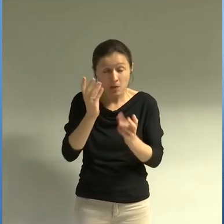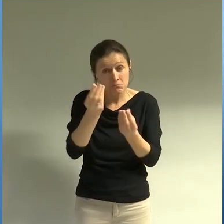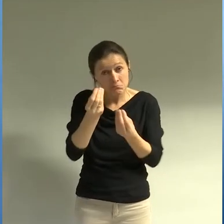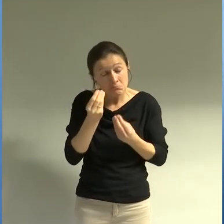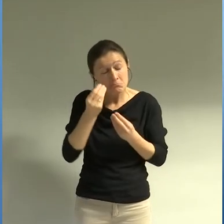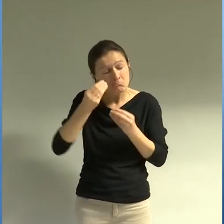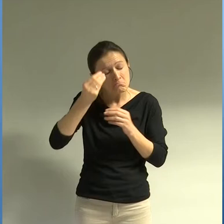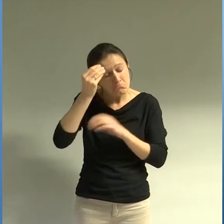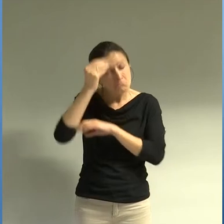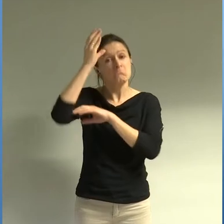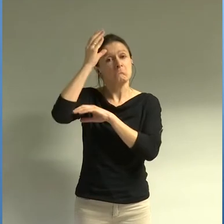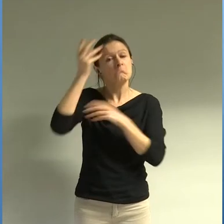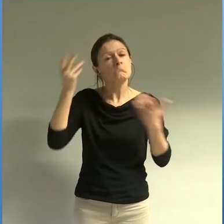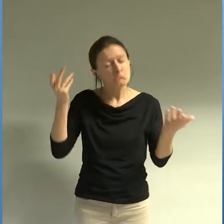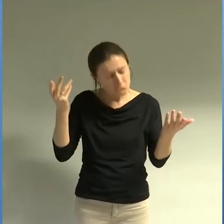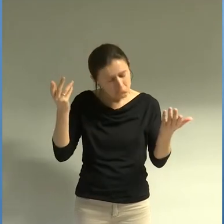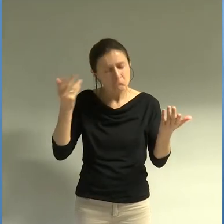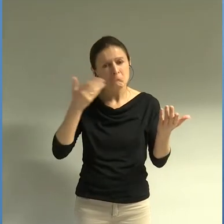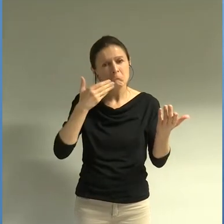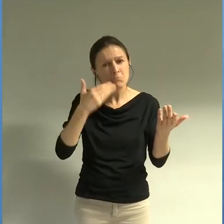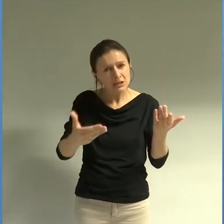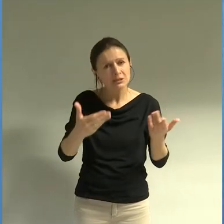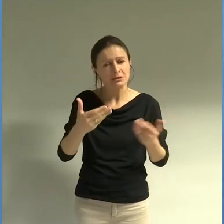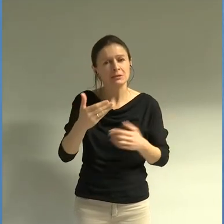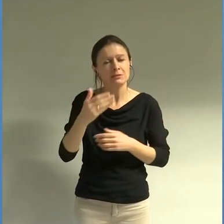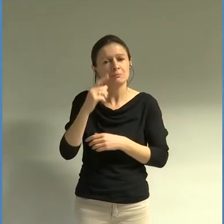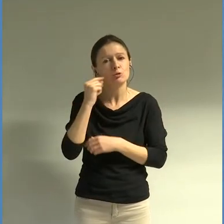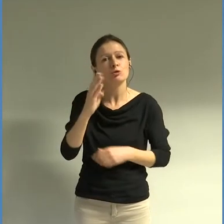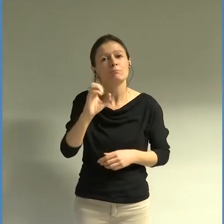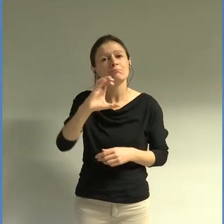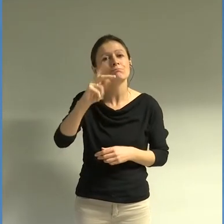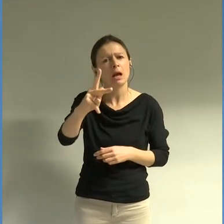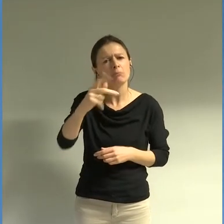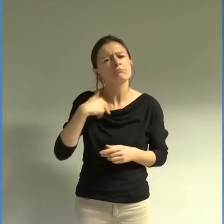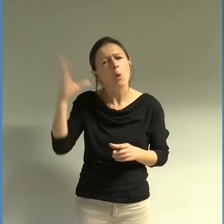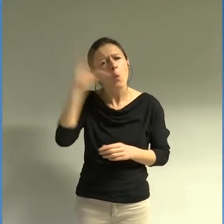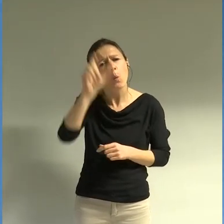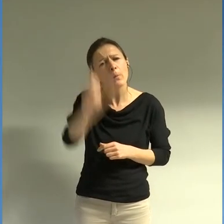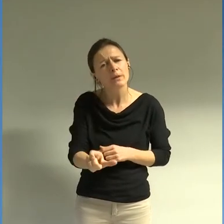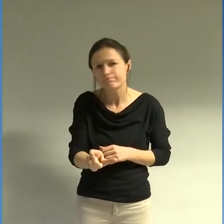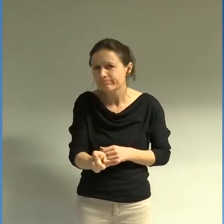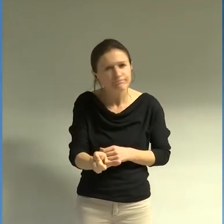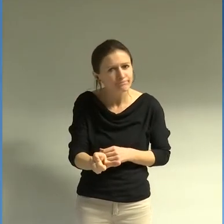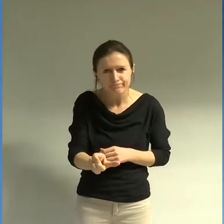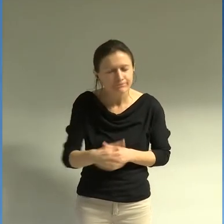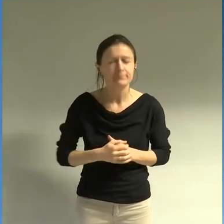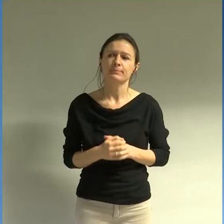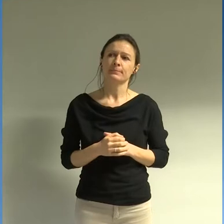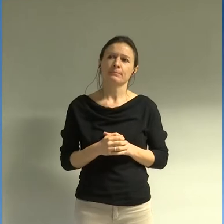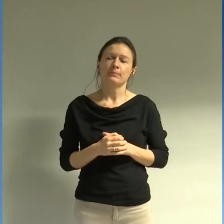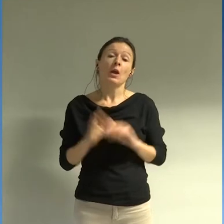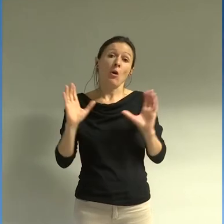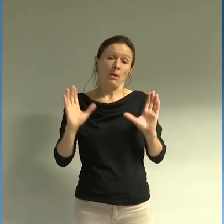pour ce temps je ne vous oublierai pas dans tous les cas nous sommes